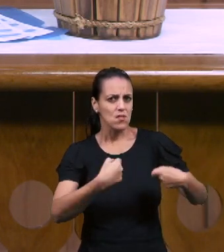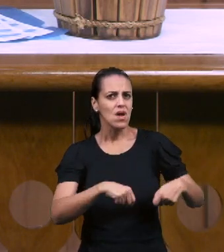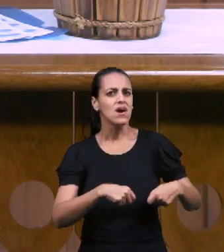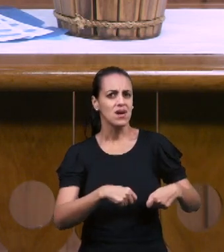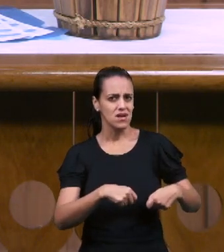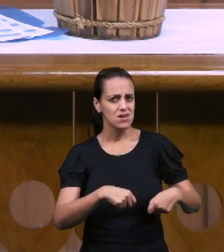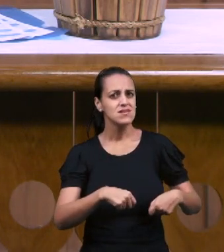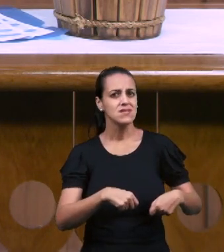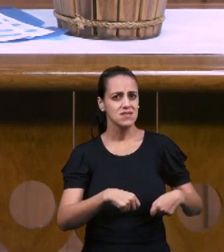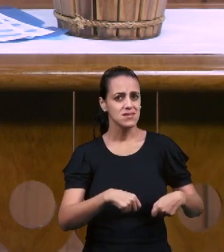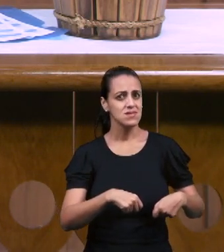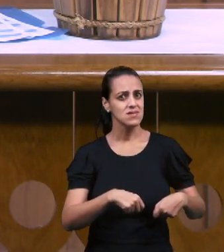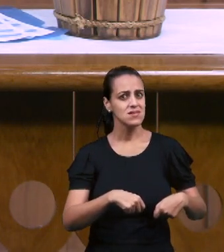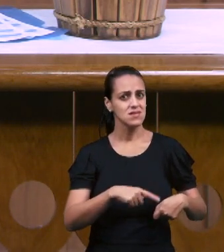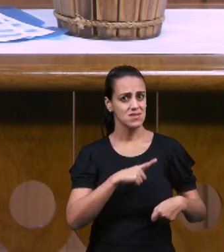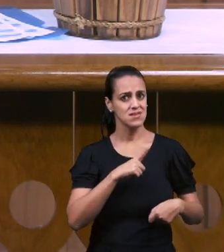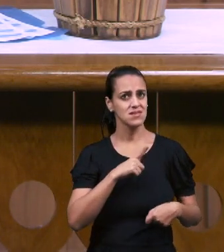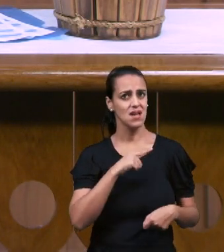d'ailleurs que